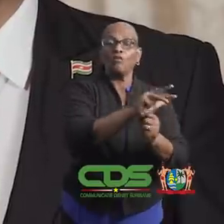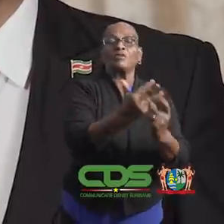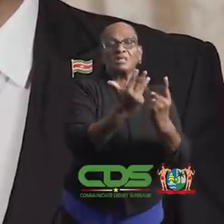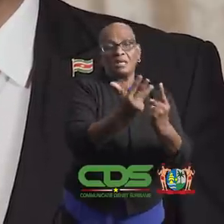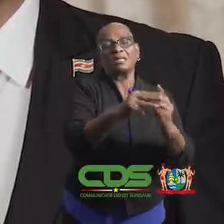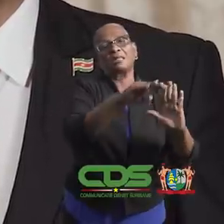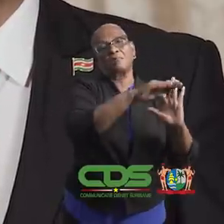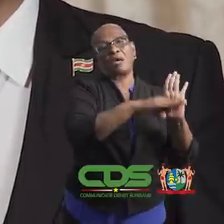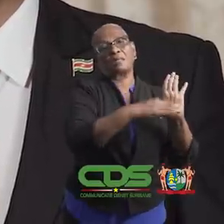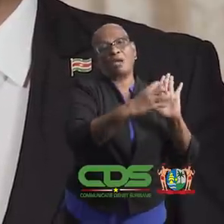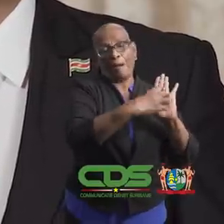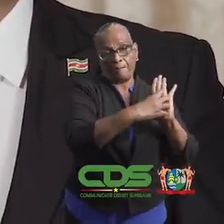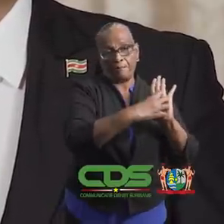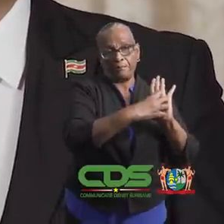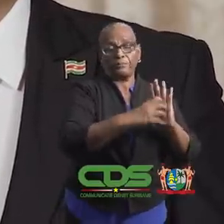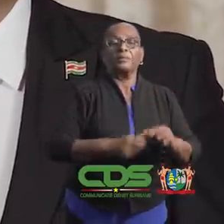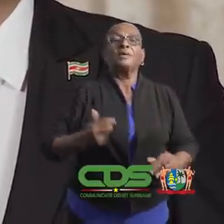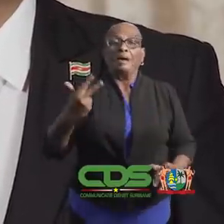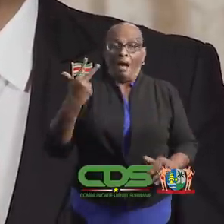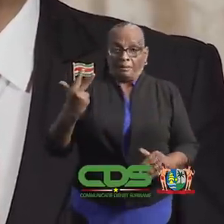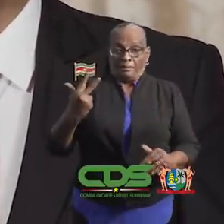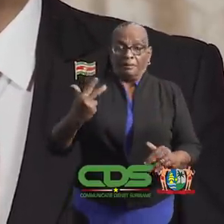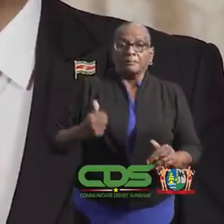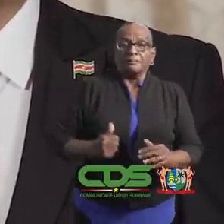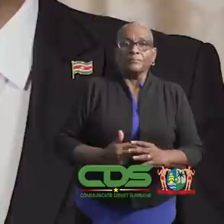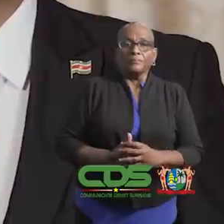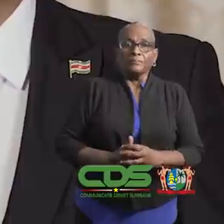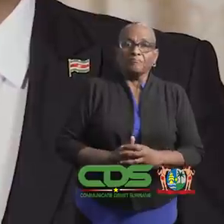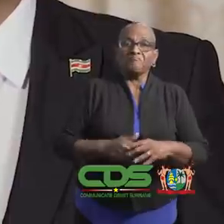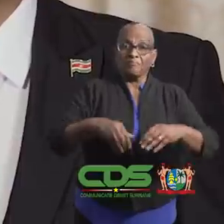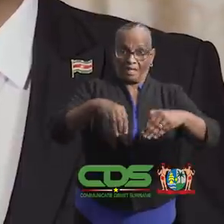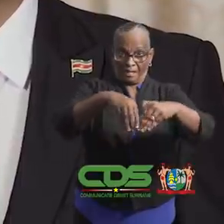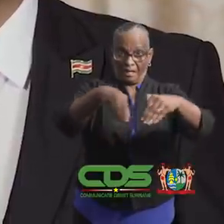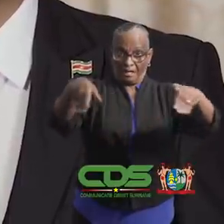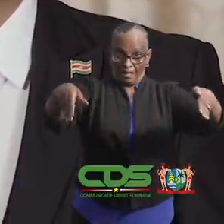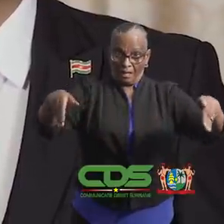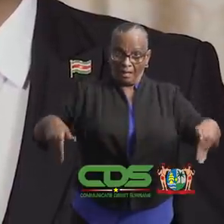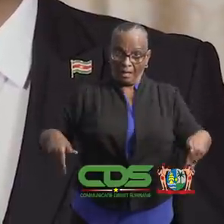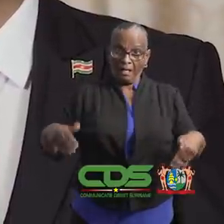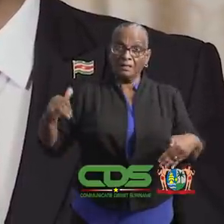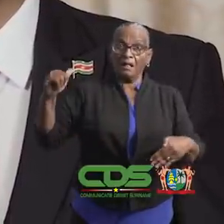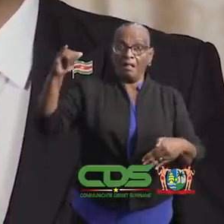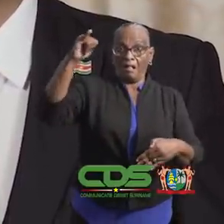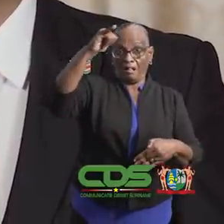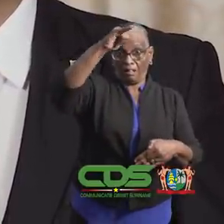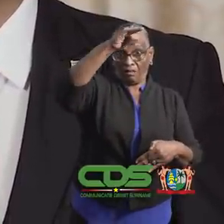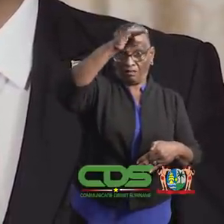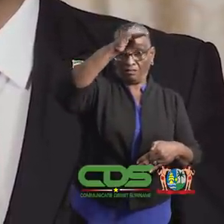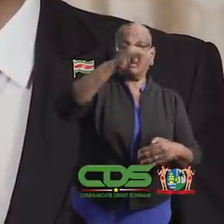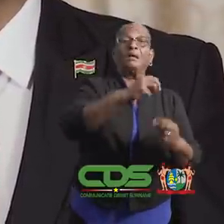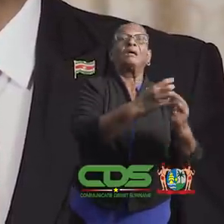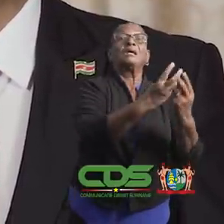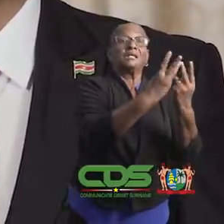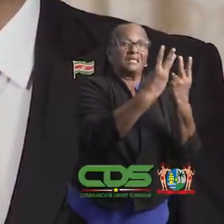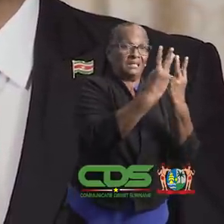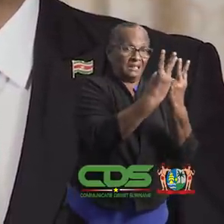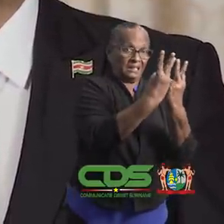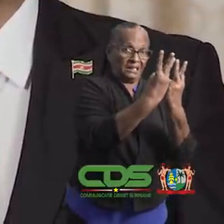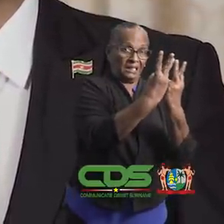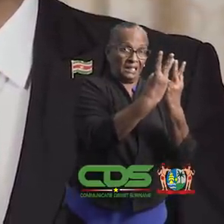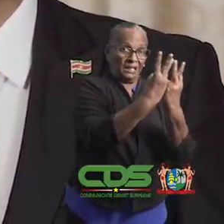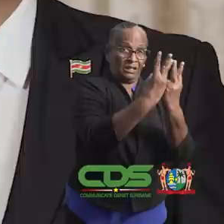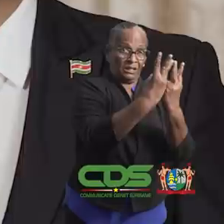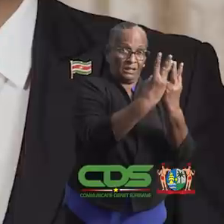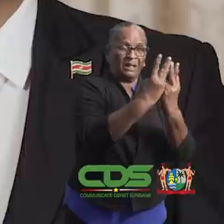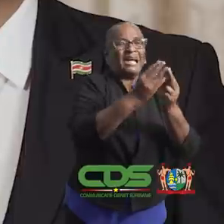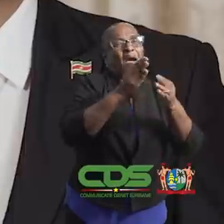maatregelen. Maatregel 8. De grens via de lucht wordt per 23 november partieel